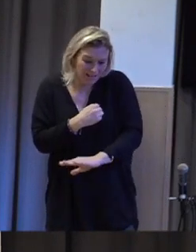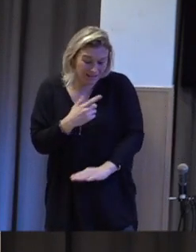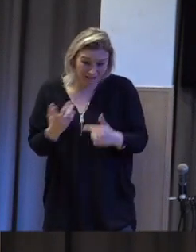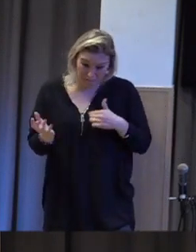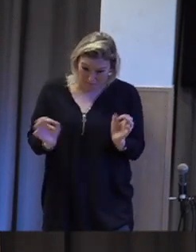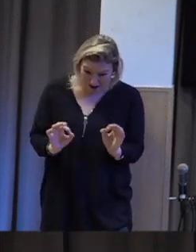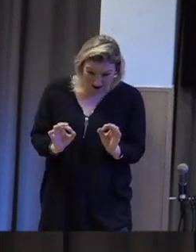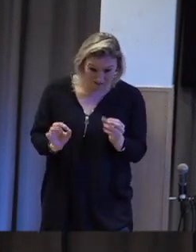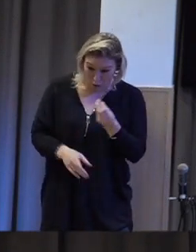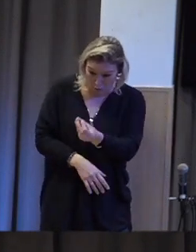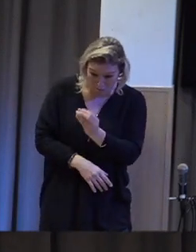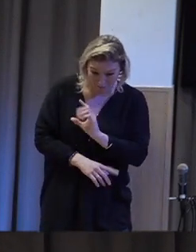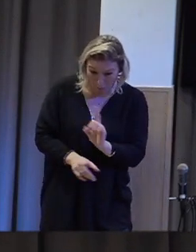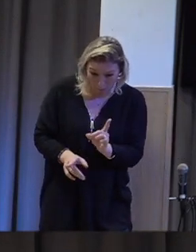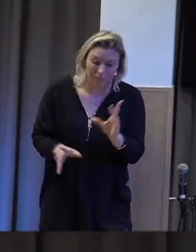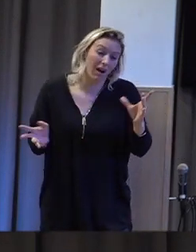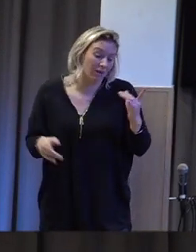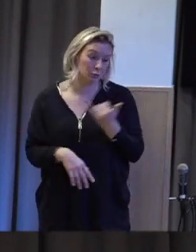Et au sujet du jeûne,